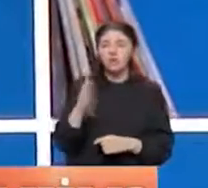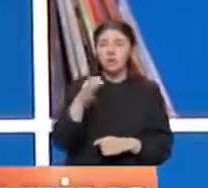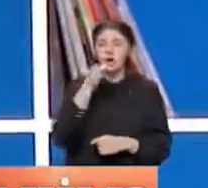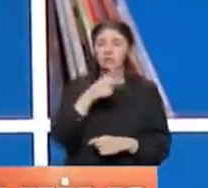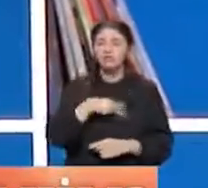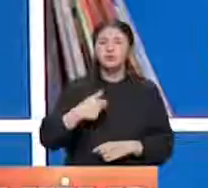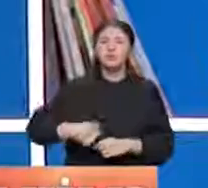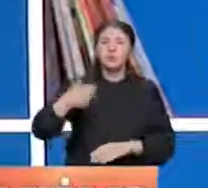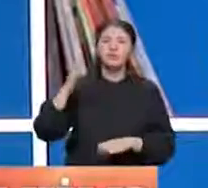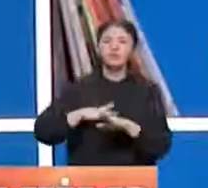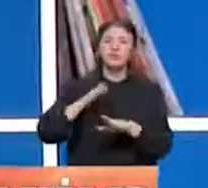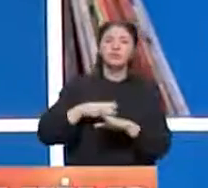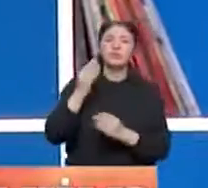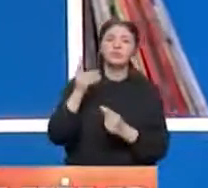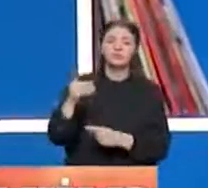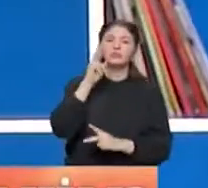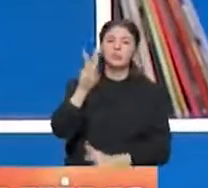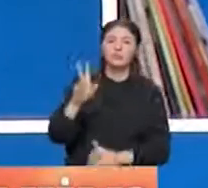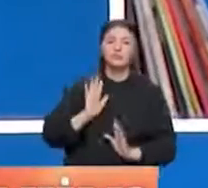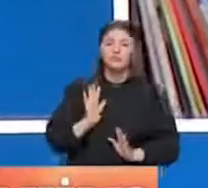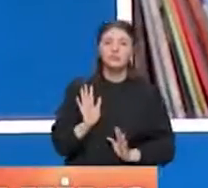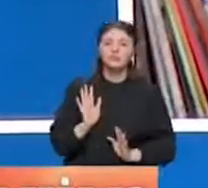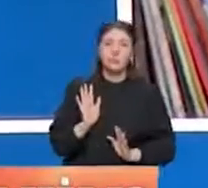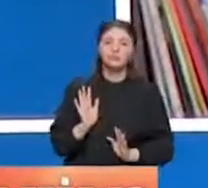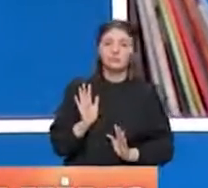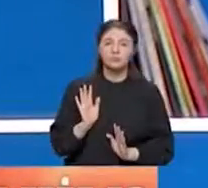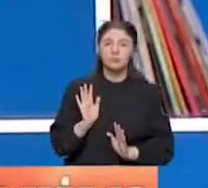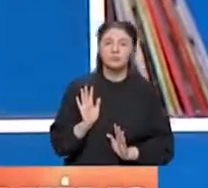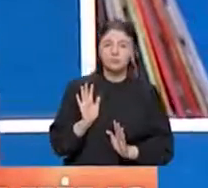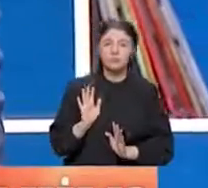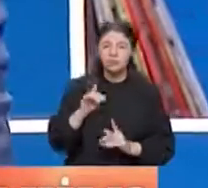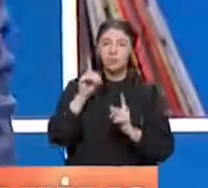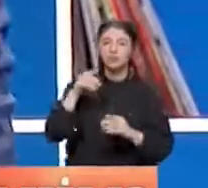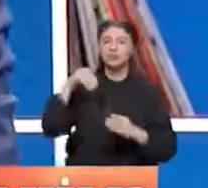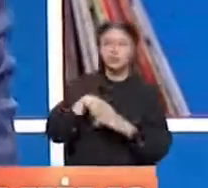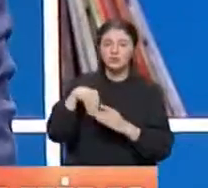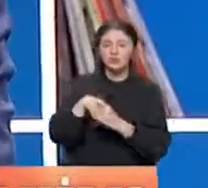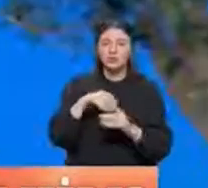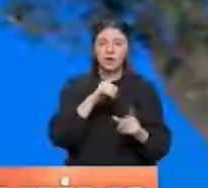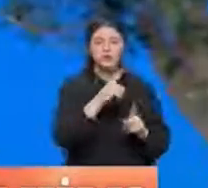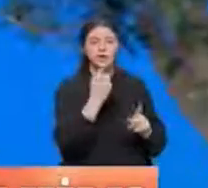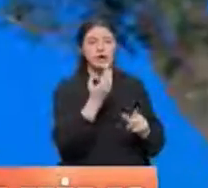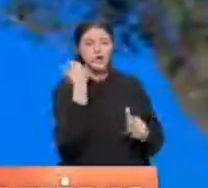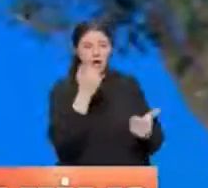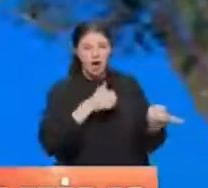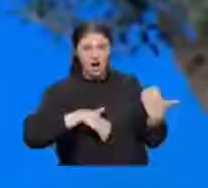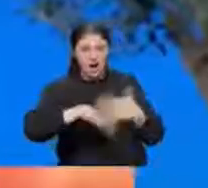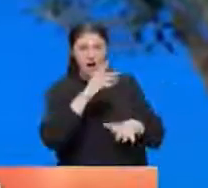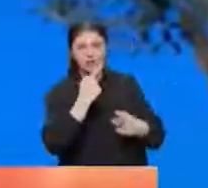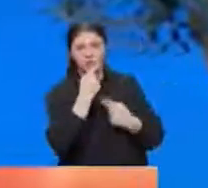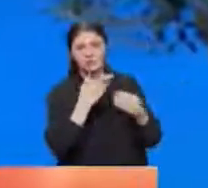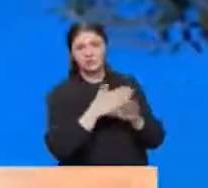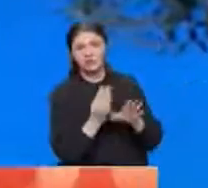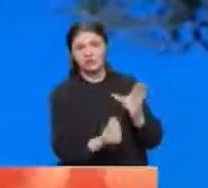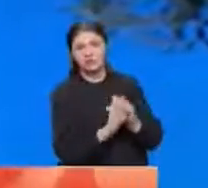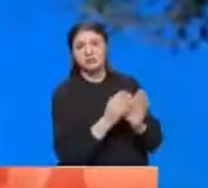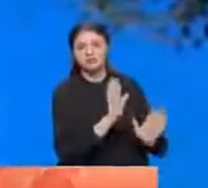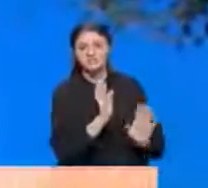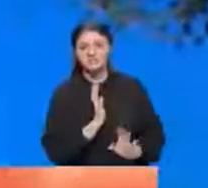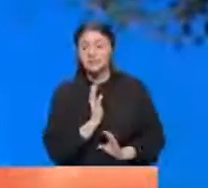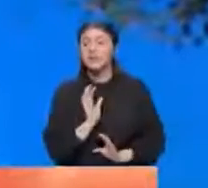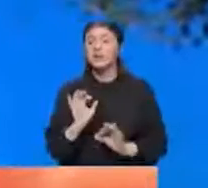Ankara Belediye Başkanı Mansur Yavaş olduğunu gördük. Öyle mi? Evet. Ha, o zaman onun için de siyaset kulislerini dalgalandıran iddia doğru çıktı.